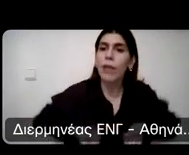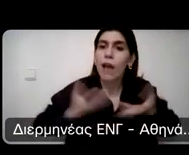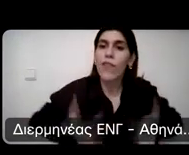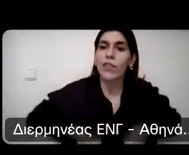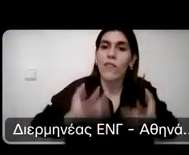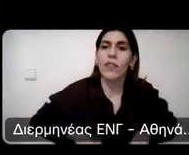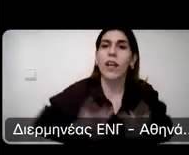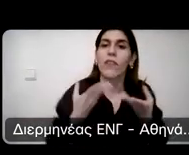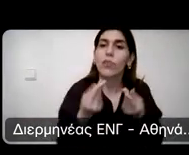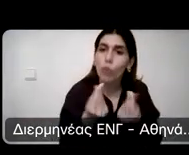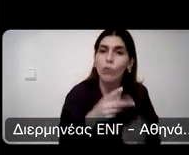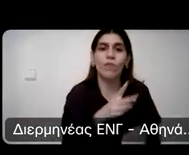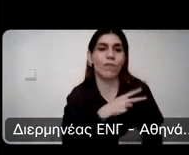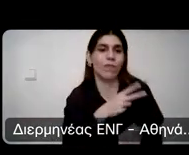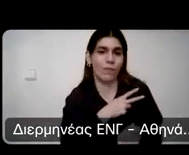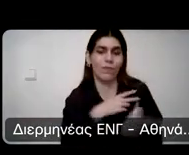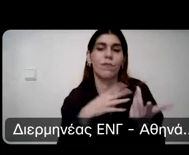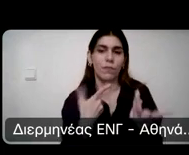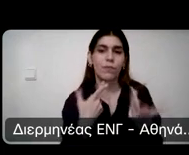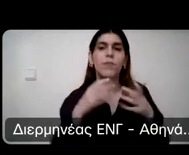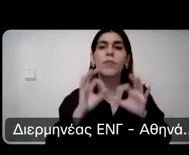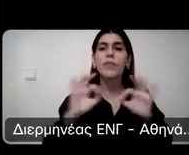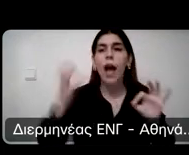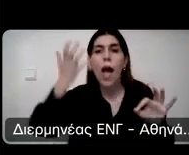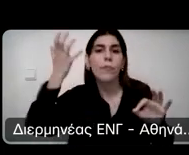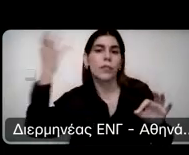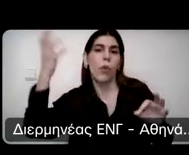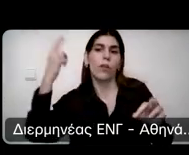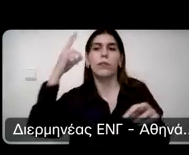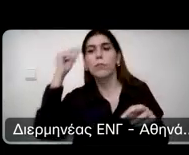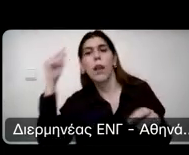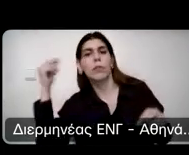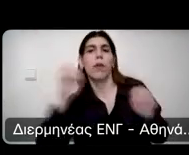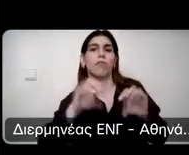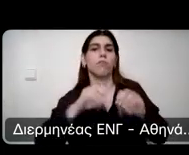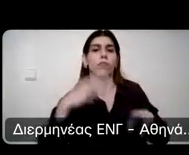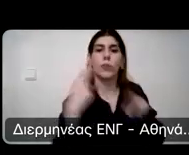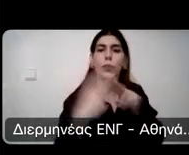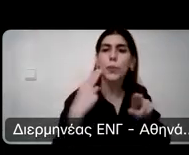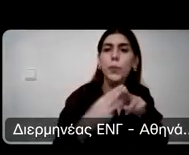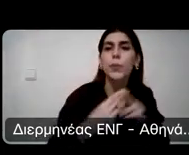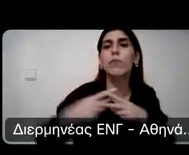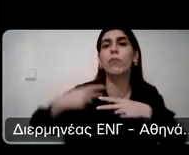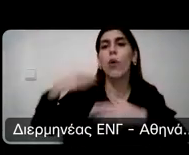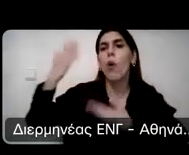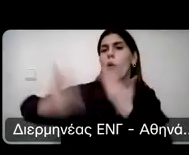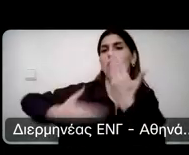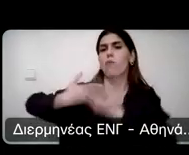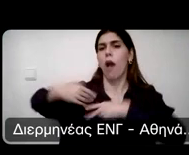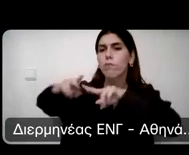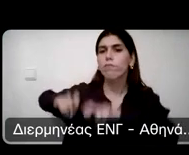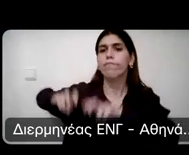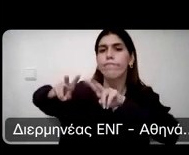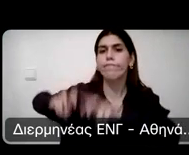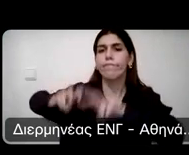Διακεκριμένες προσωπικότητες του ακαδημαϊκού χώρου καταθέτουν τα πορίσματα των μακροχρόνιων ερευνών τους πάνω σε επιμέρους